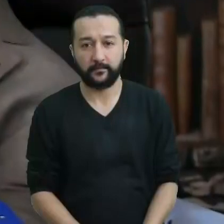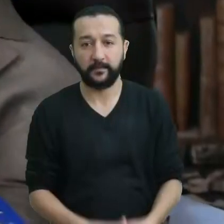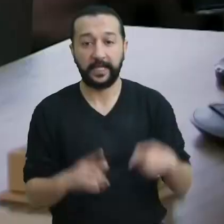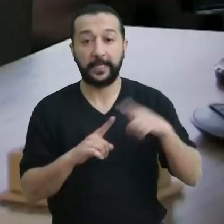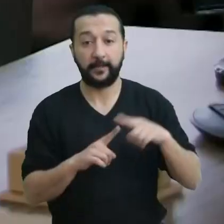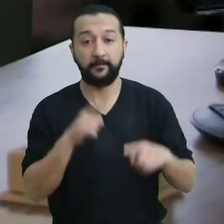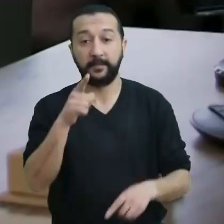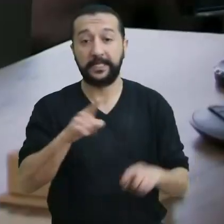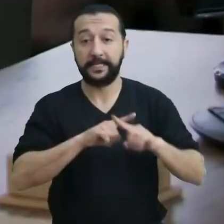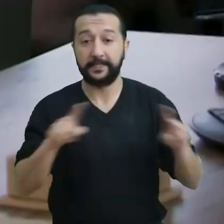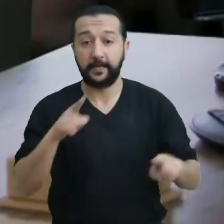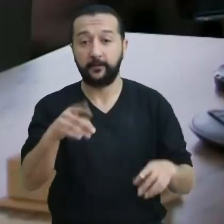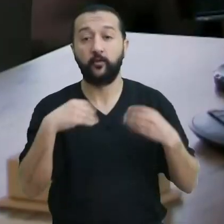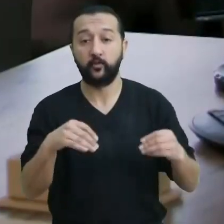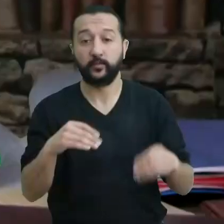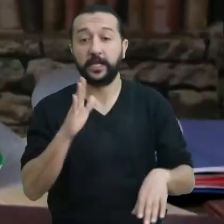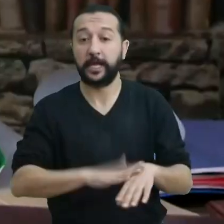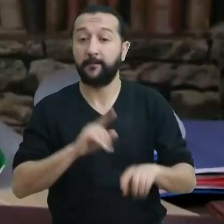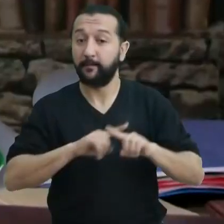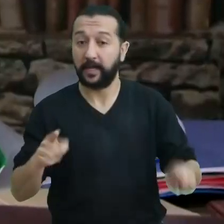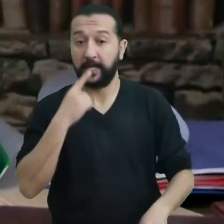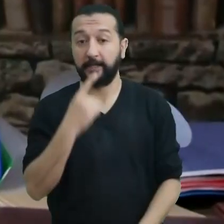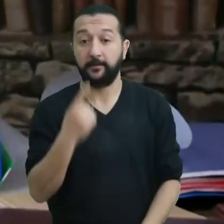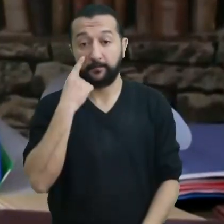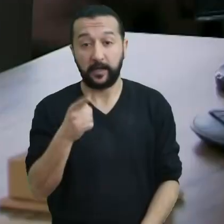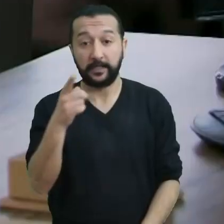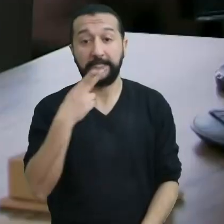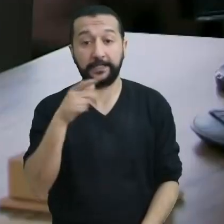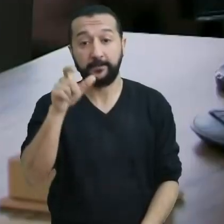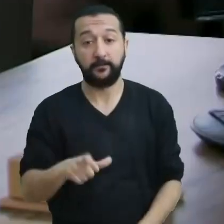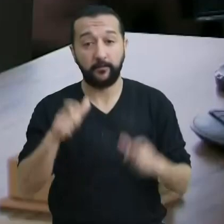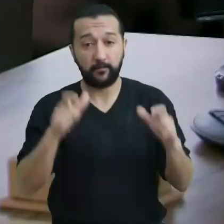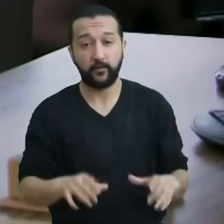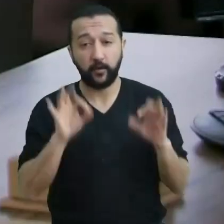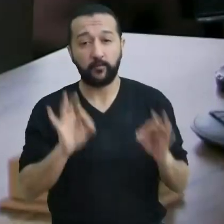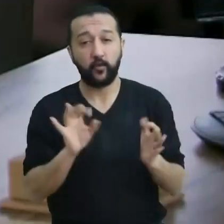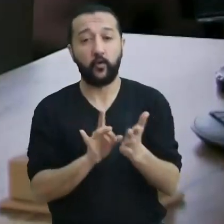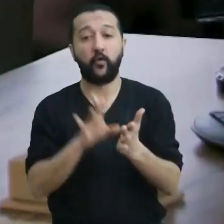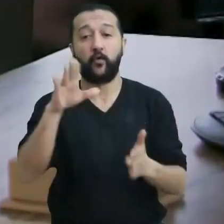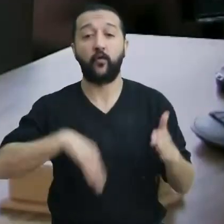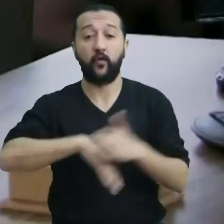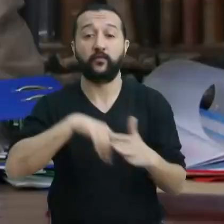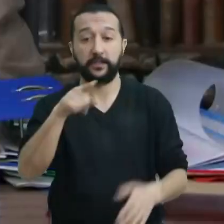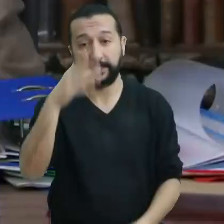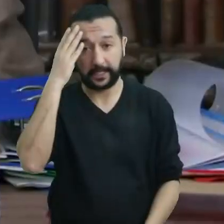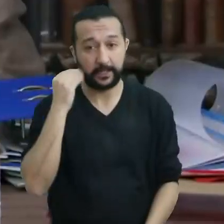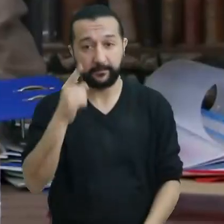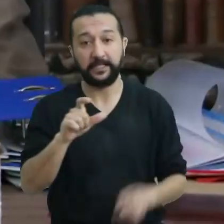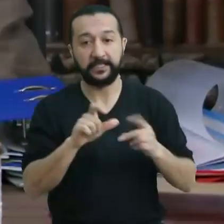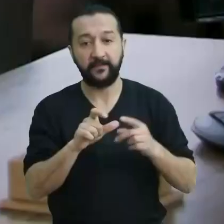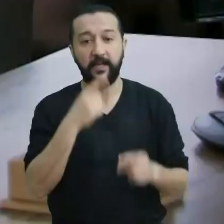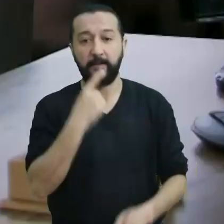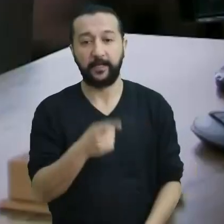Tim, sakın yumuşamak falan yok. Bak bu kızı buradan kesinlikle kovacaksın, anladın mı?